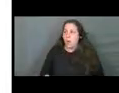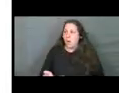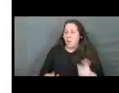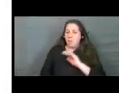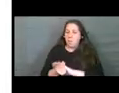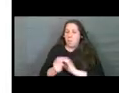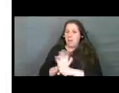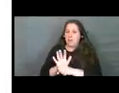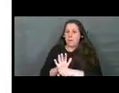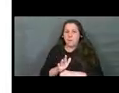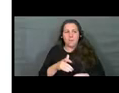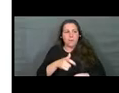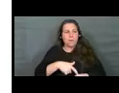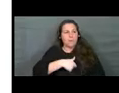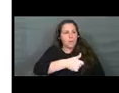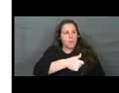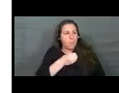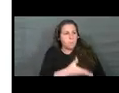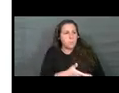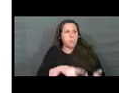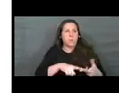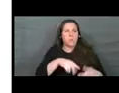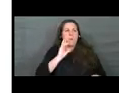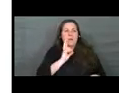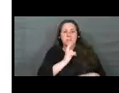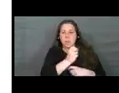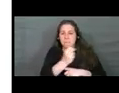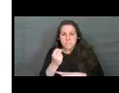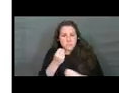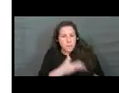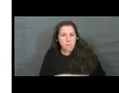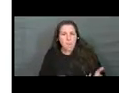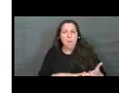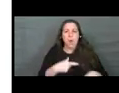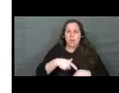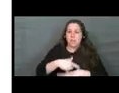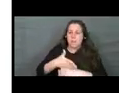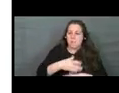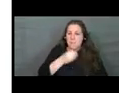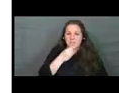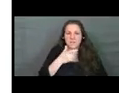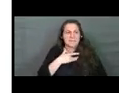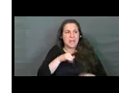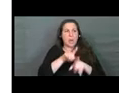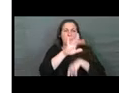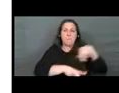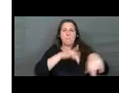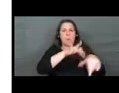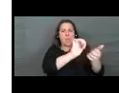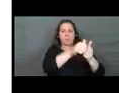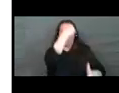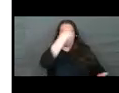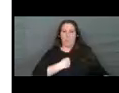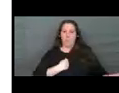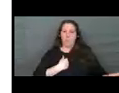plus le temps du transport. Maintenant, il va plus au restaurant tous les midis. Il a le temps de se faire à manger. Il mange mieux, ça lui coûte moins cher.